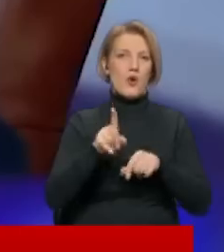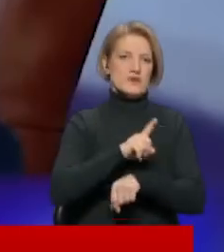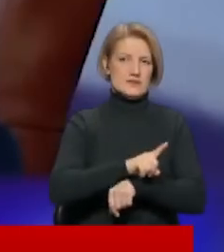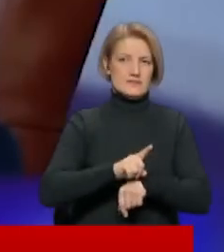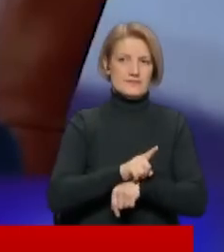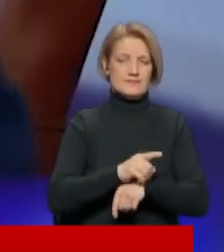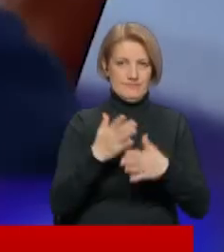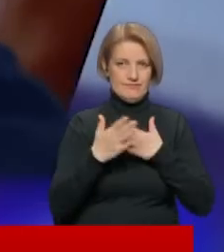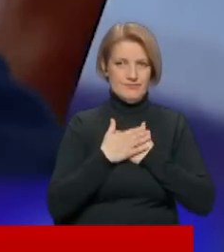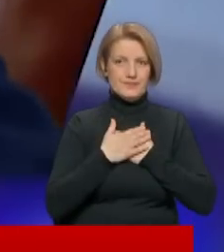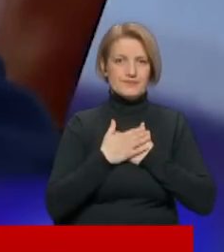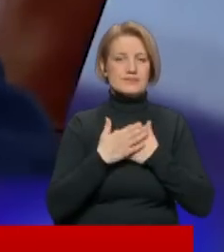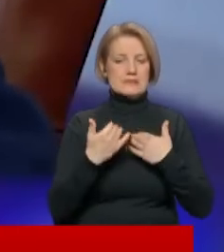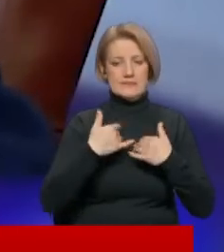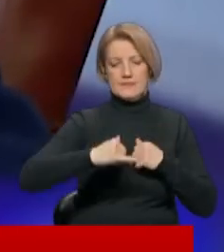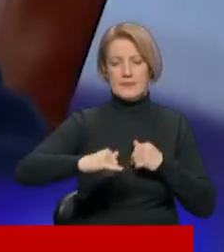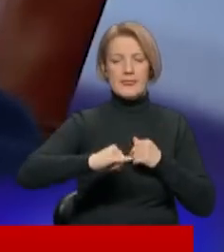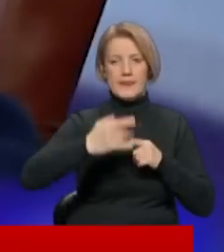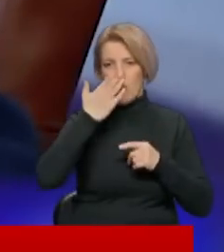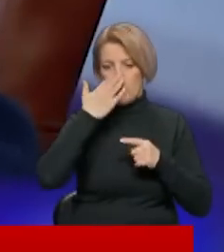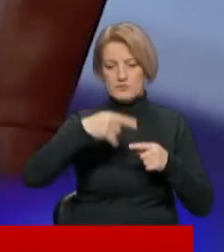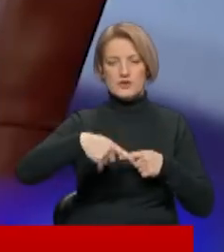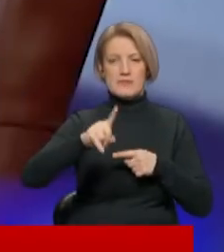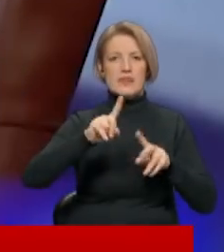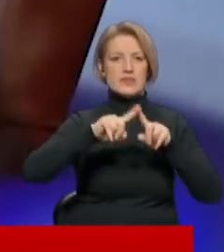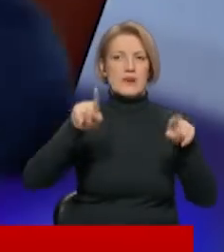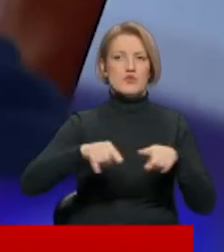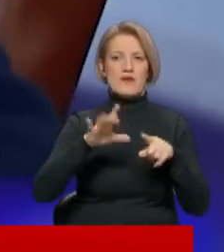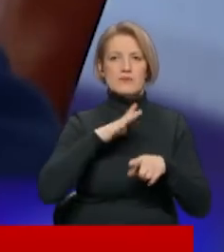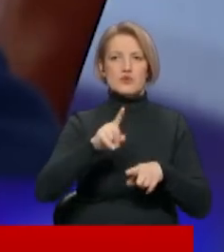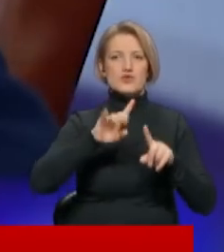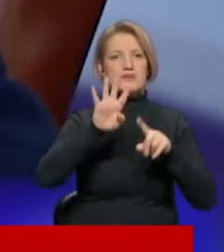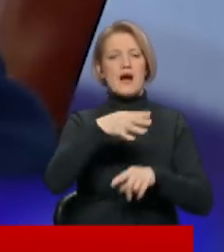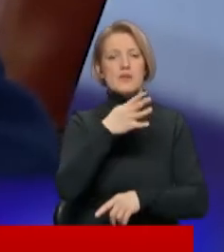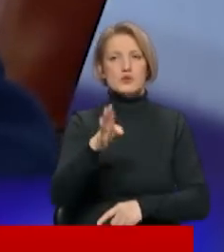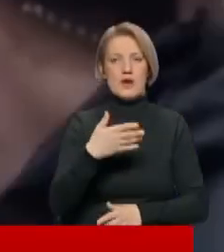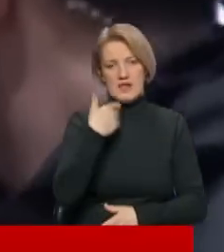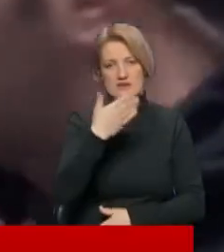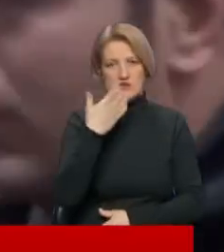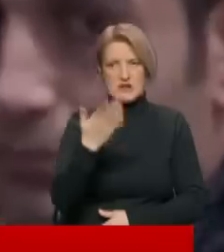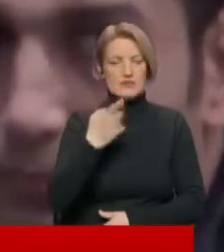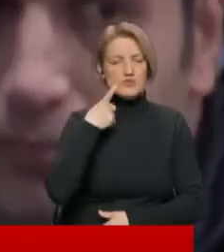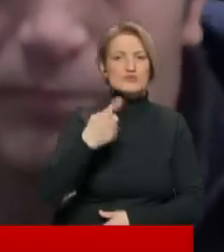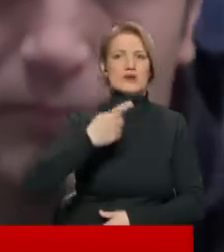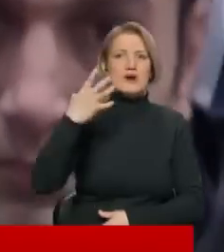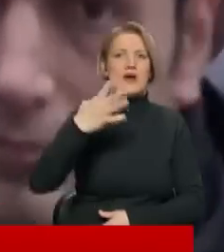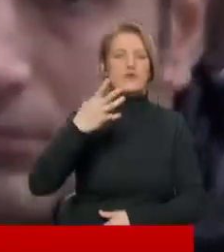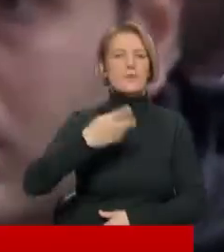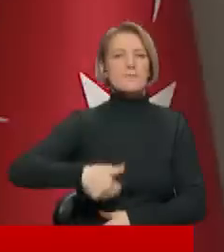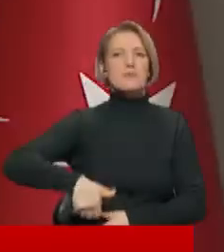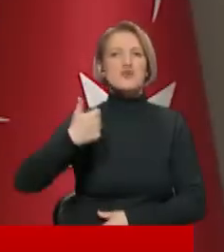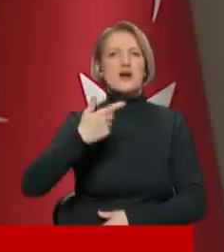Biz yaklaşık önümüzde böyle bir tablo var Ben bu tabloyu arayacağım Cumhurbaşkanı Erdoğan'ın